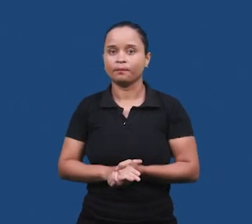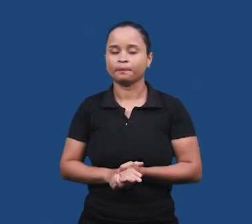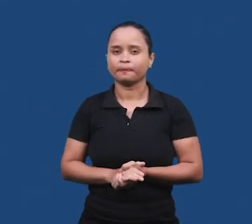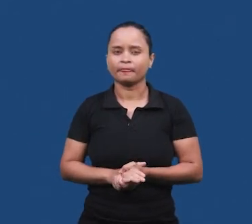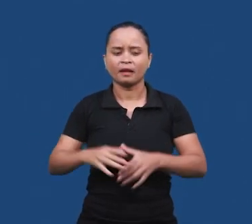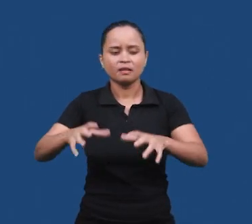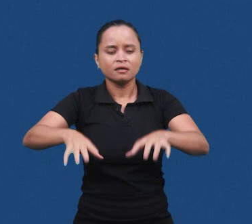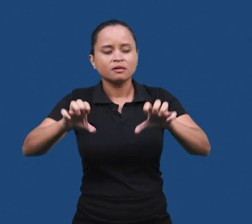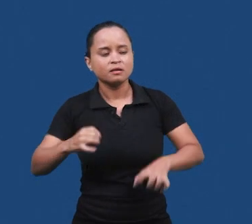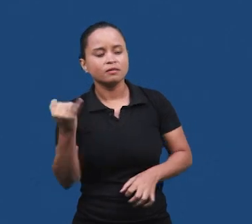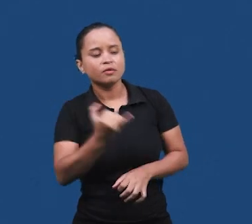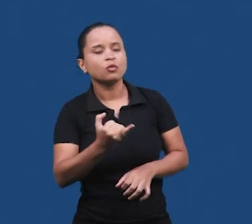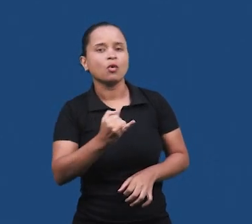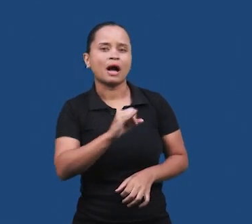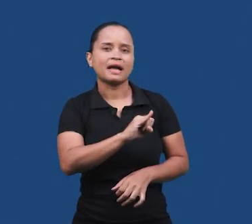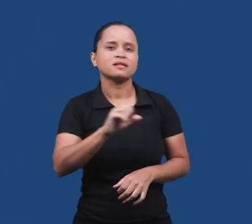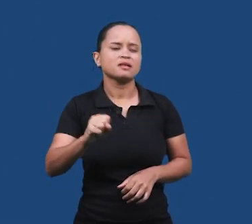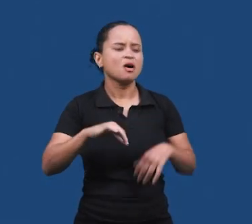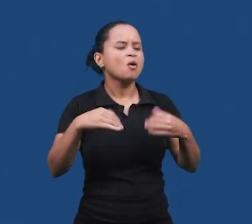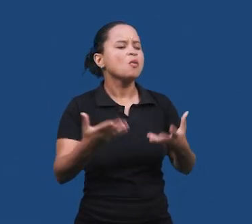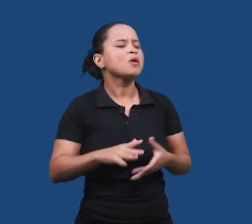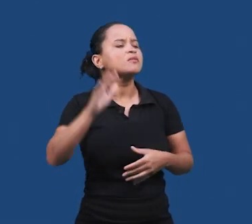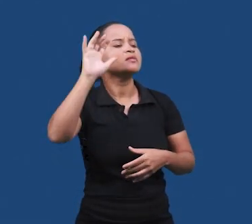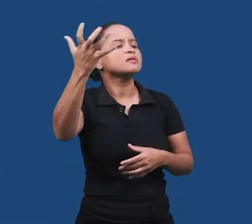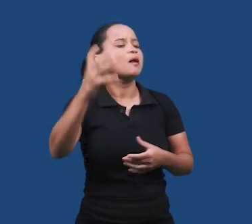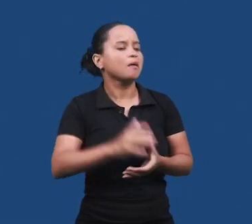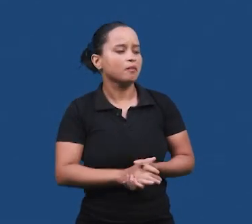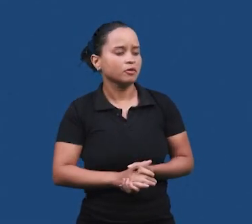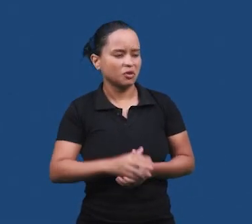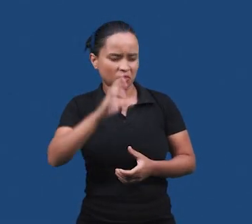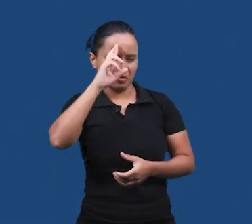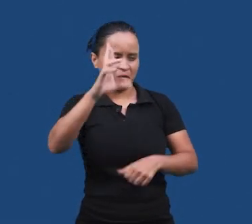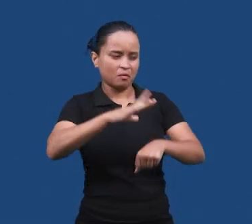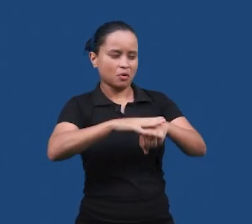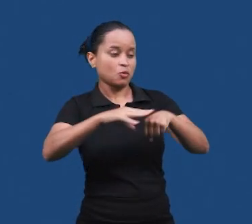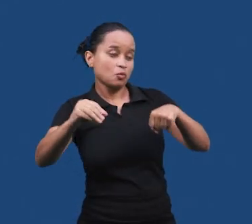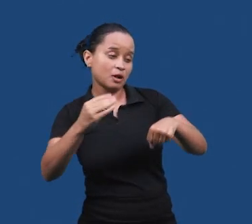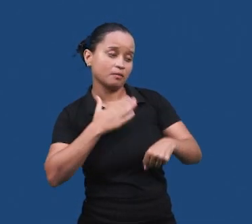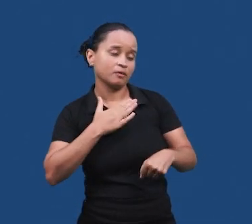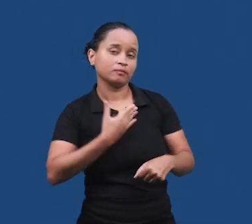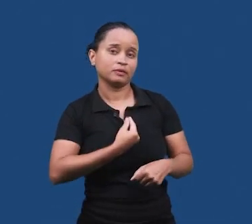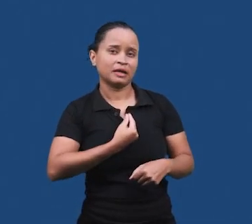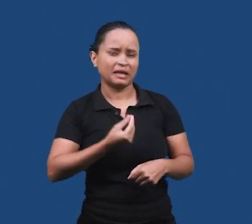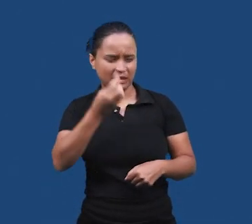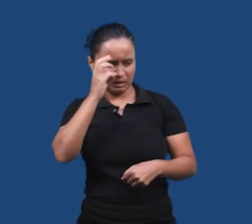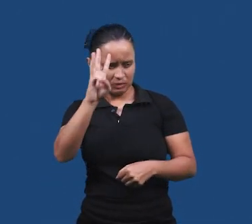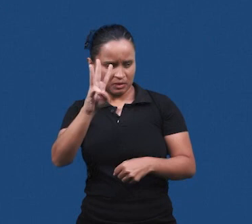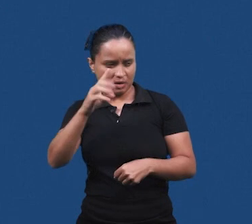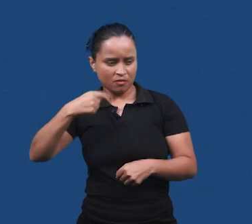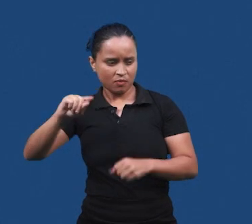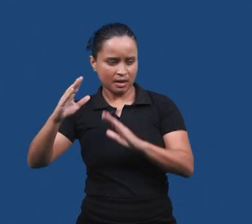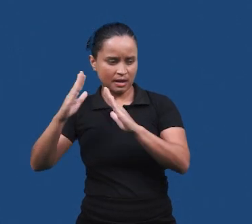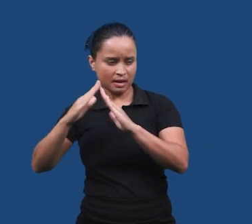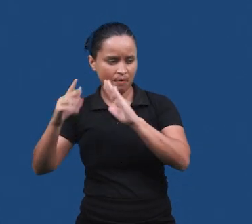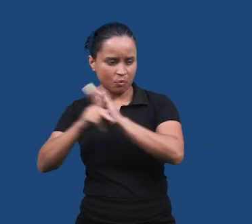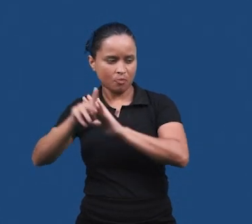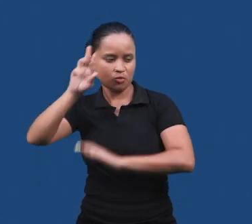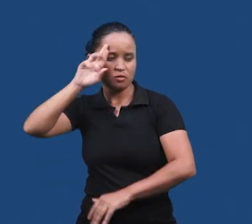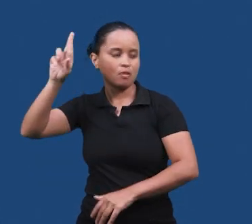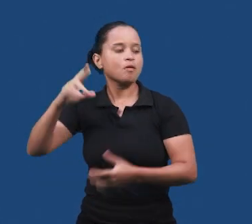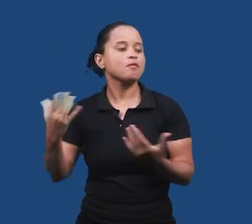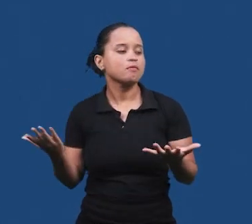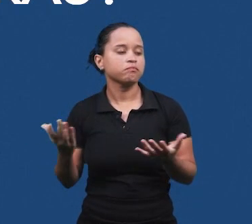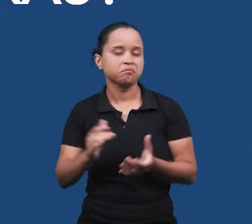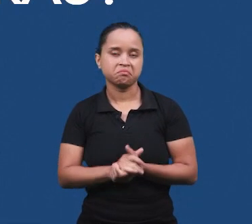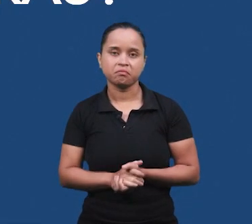à Isaïe: quel est le signe que le Seigneur me saurera et que le 3e jour je monterai à la